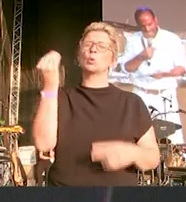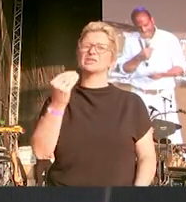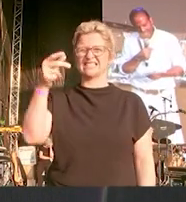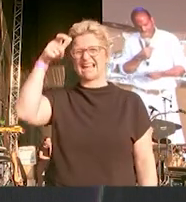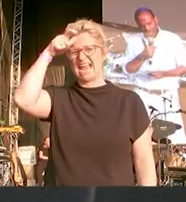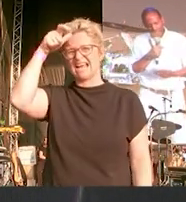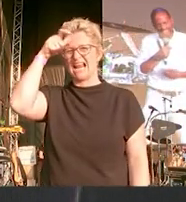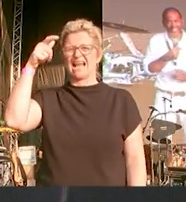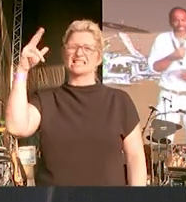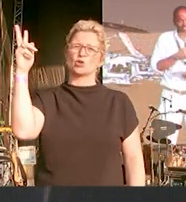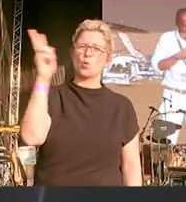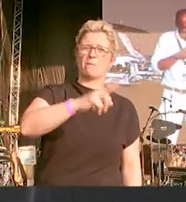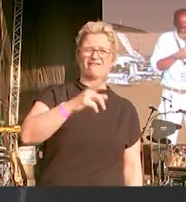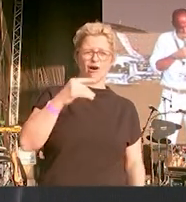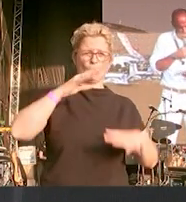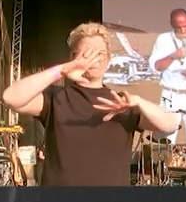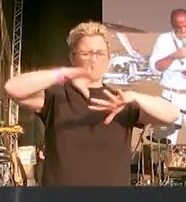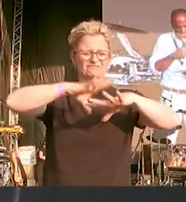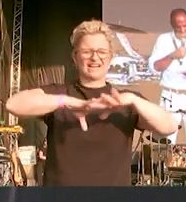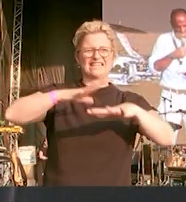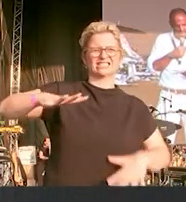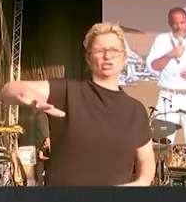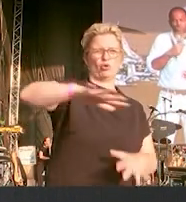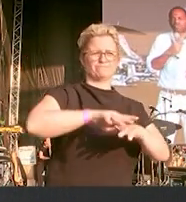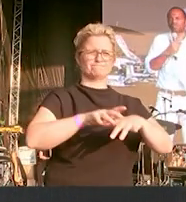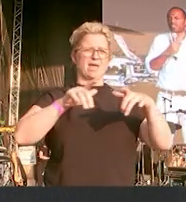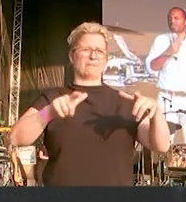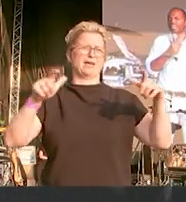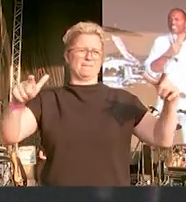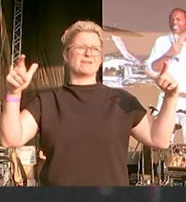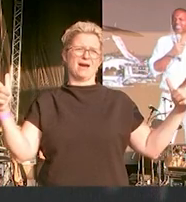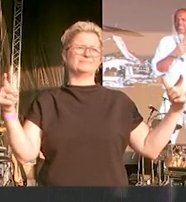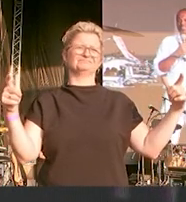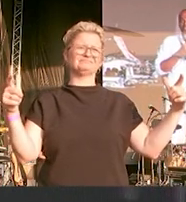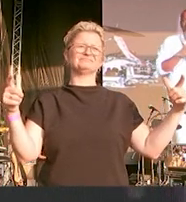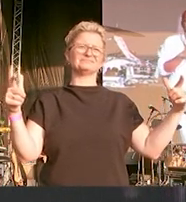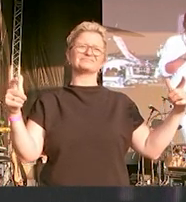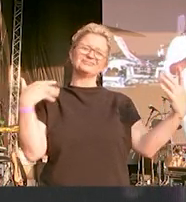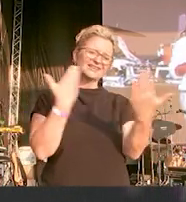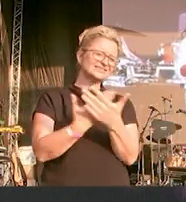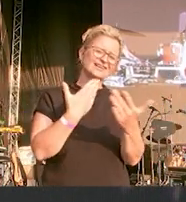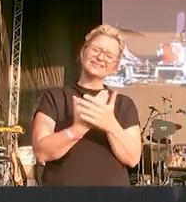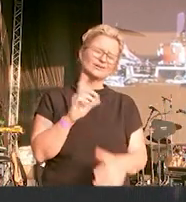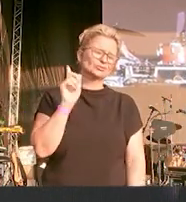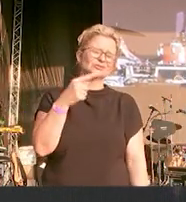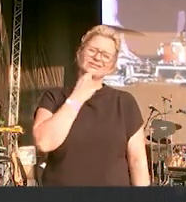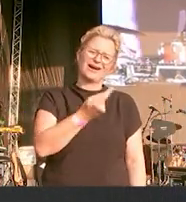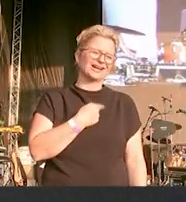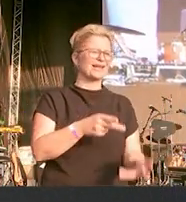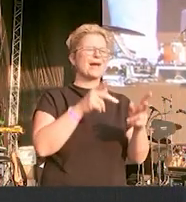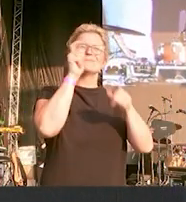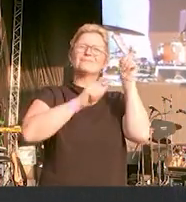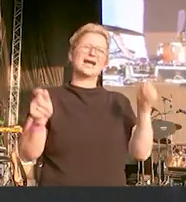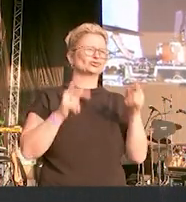Intelligenz und weitgehender Vernetzung, müssen wir dafür eintreten, dass die Menschenrechte die Grundlage für